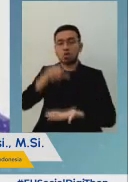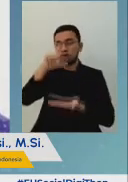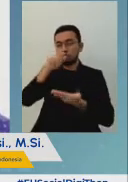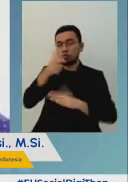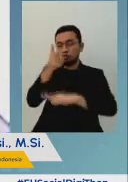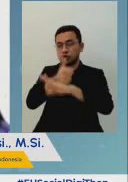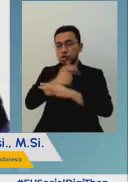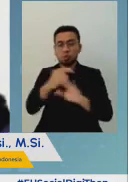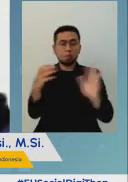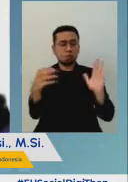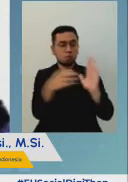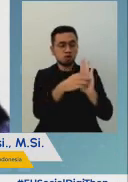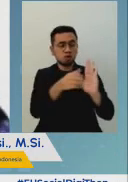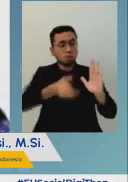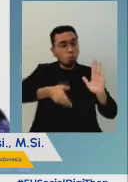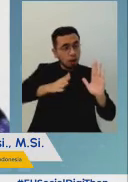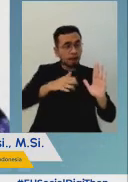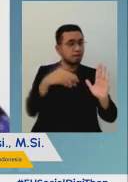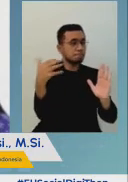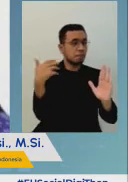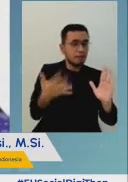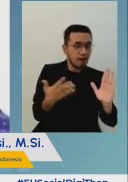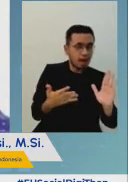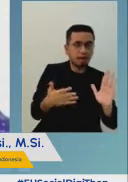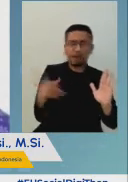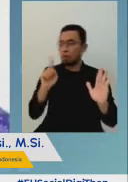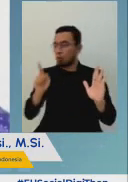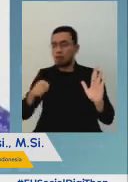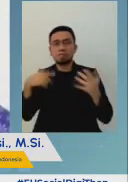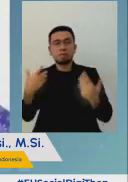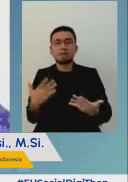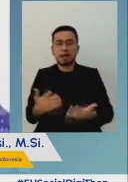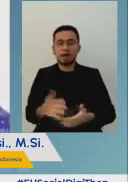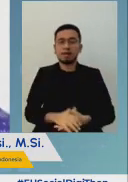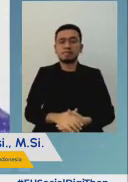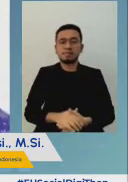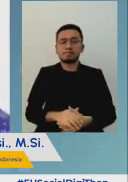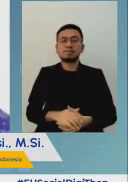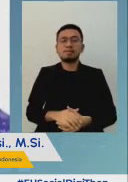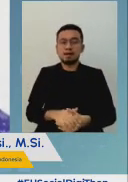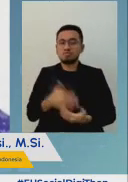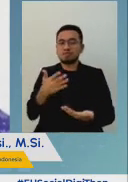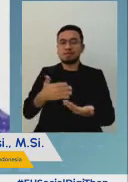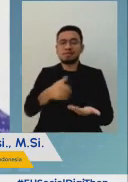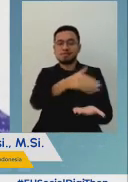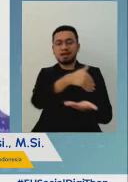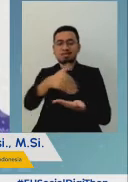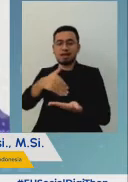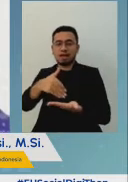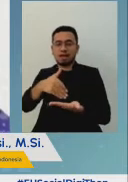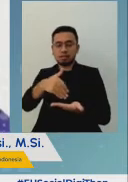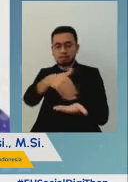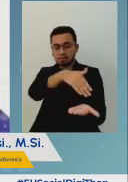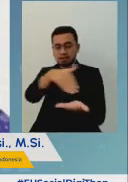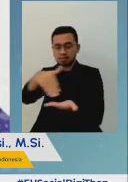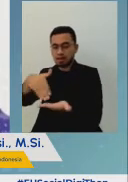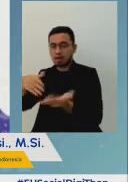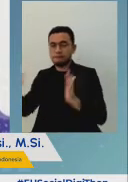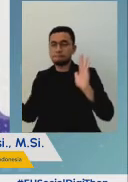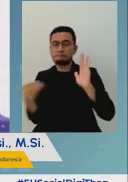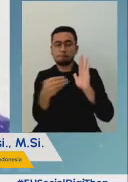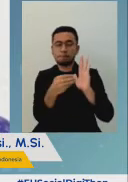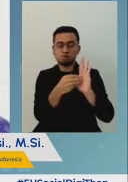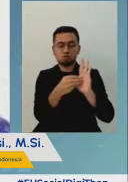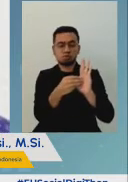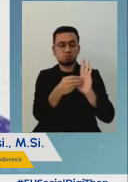seperti apa, yang tidak boleh seperti apa. Data seperti apa yang aman untuk masuk ke sosial media, data mana